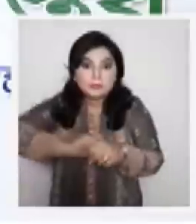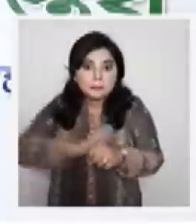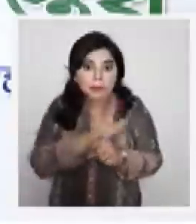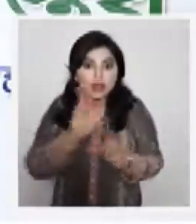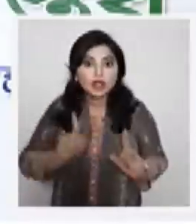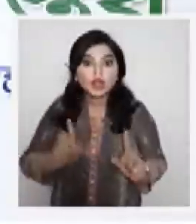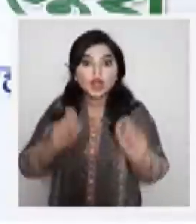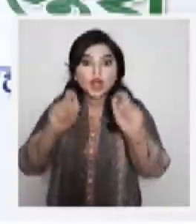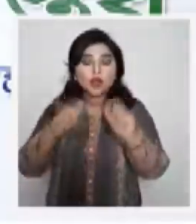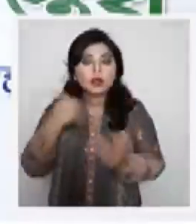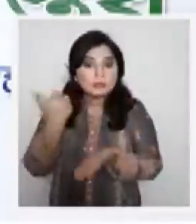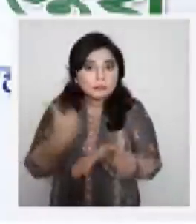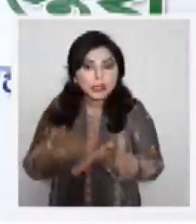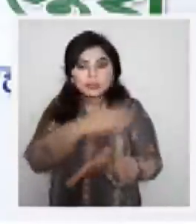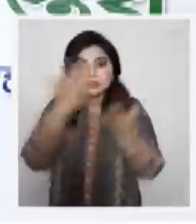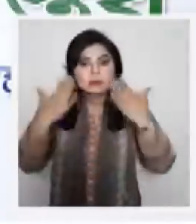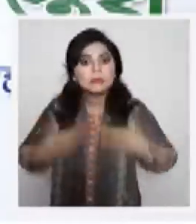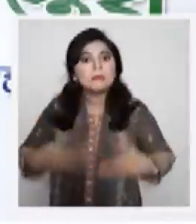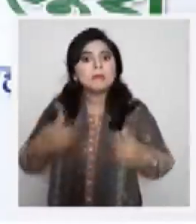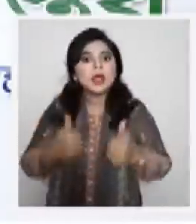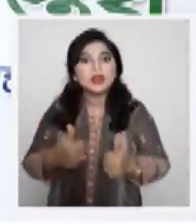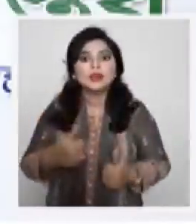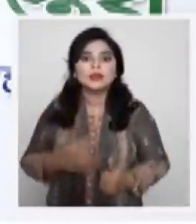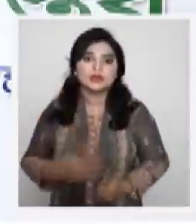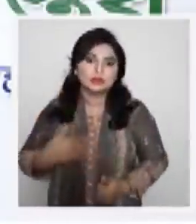আবারও অনুরোধ করব, সুরক্ষিত থাকুন,